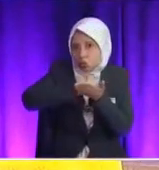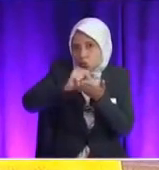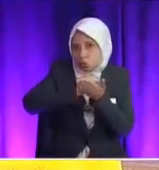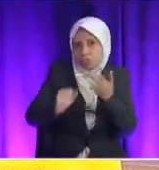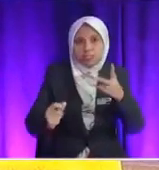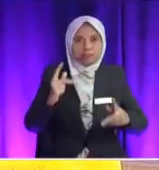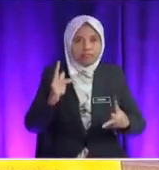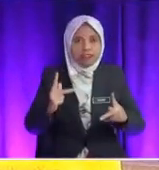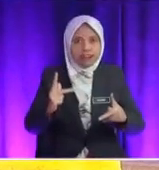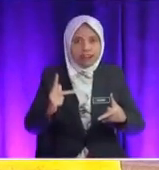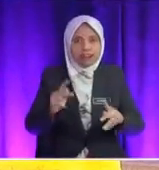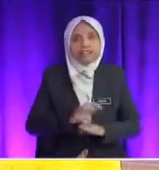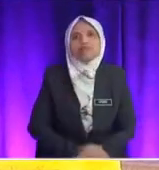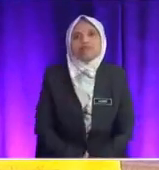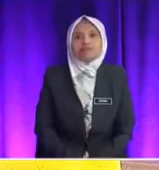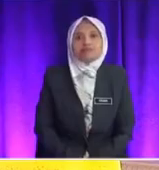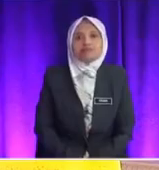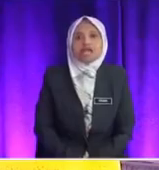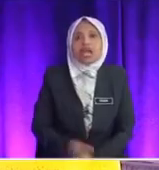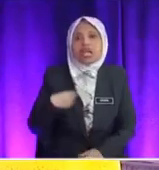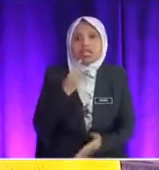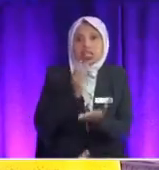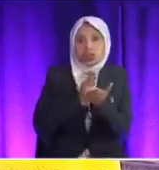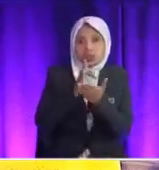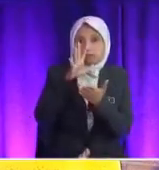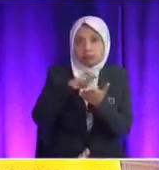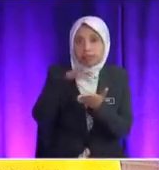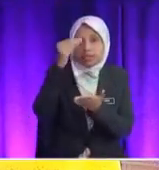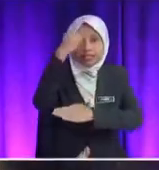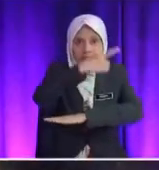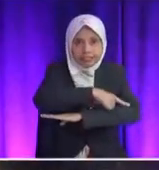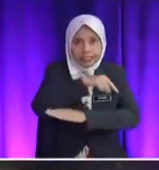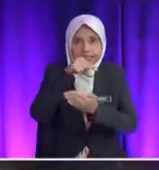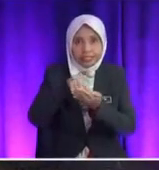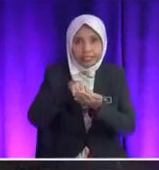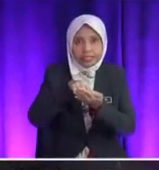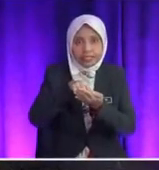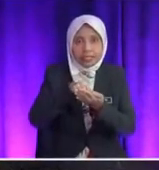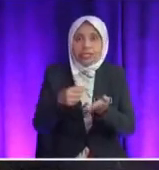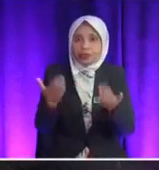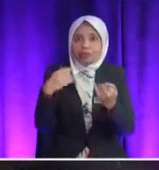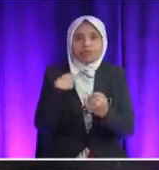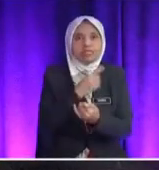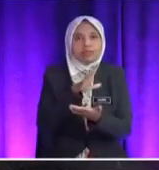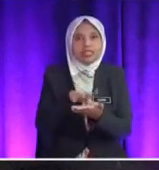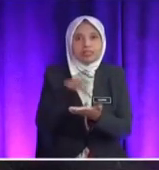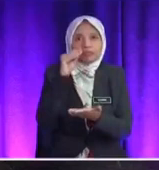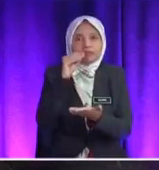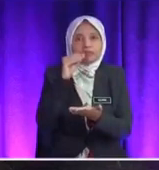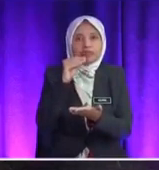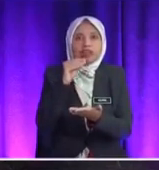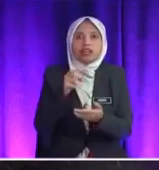Oke jangan kemana-mana oke banci uh teruskan dengan pemerintahan kita berakhirnya jagung cancel mungkin kita belajar by Gowa setelahnya